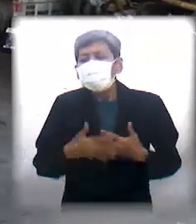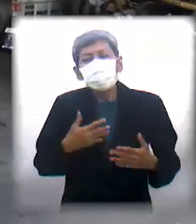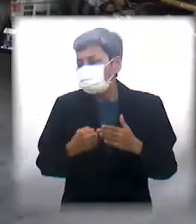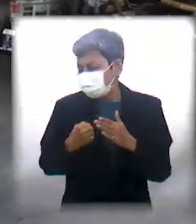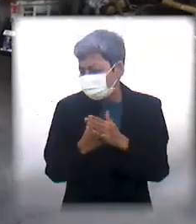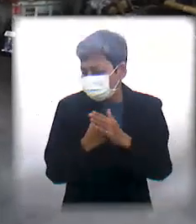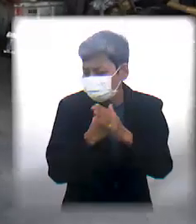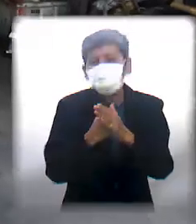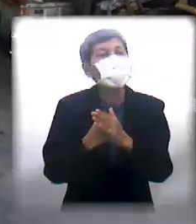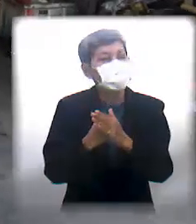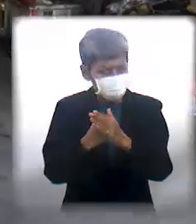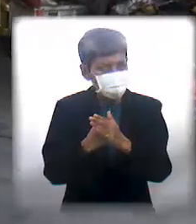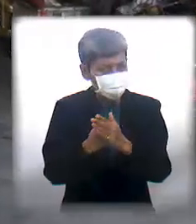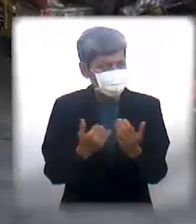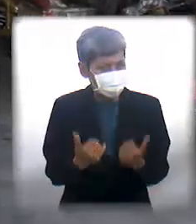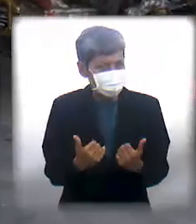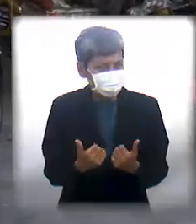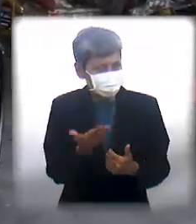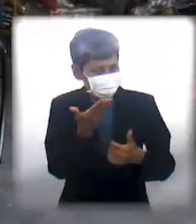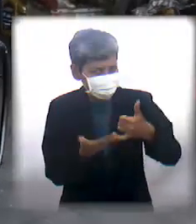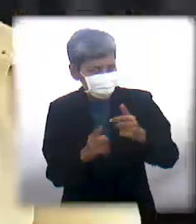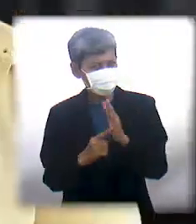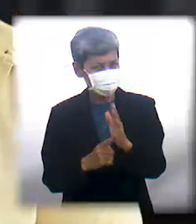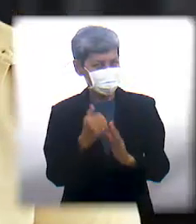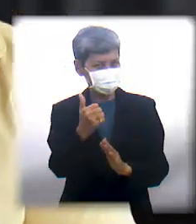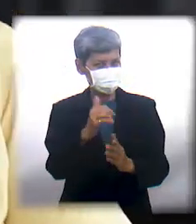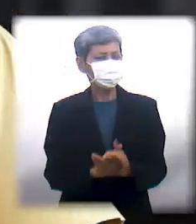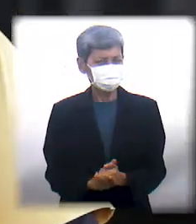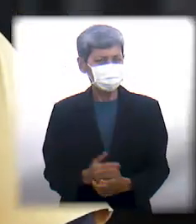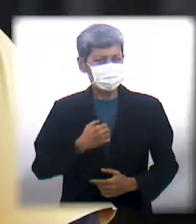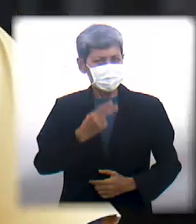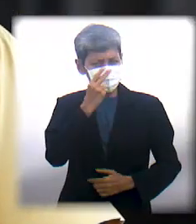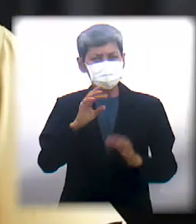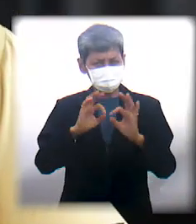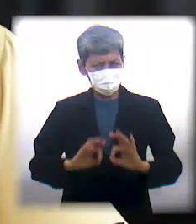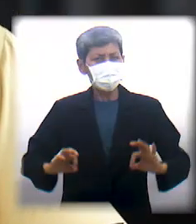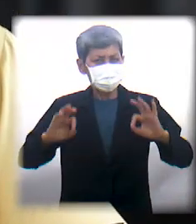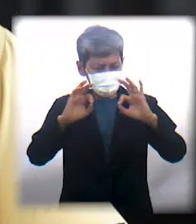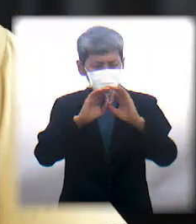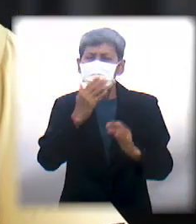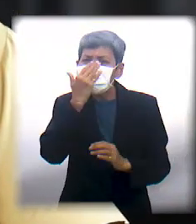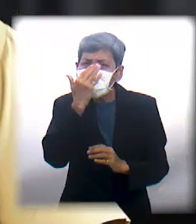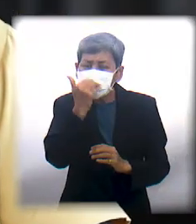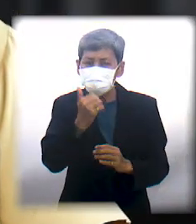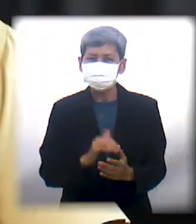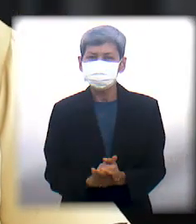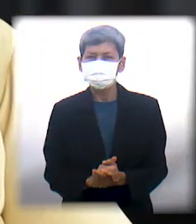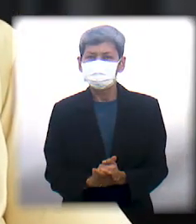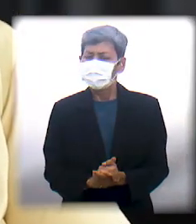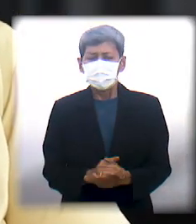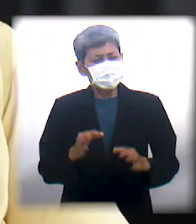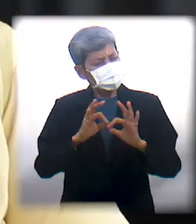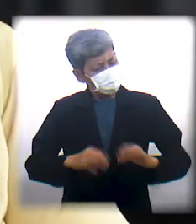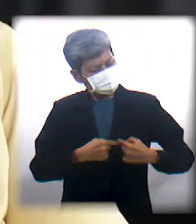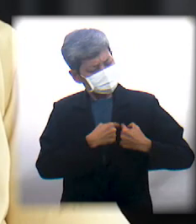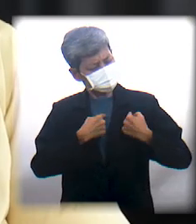ช่ครับ ก้าวข้ามผ่านได้วันนี้ช่างหีทำให้เห็นแล้วค่ะจริงคำไว้ว่าเรื่องนี้สำคัญมากๆเลยนะคะเพราะว่ากำลังใจที่ดี